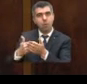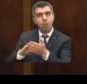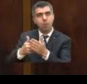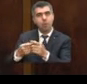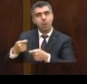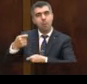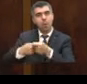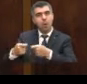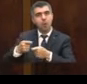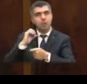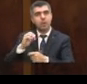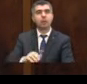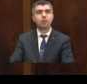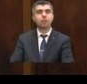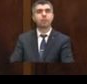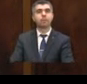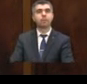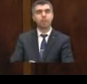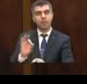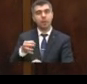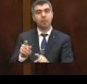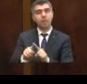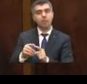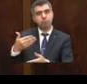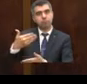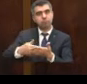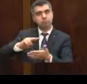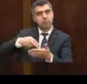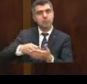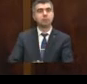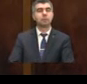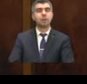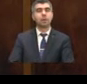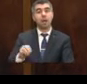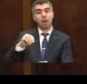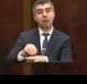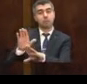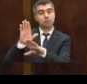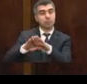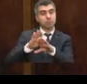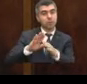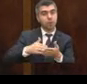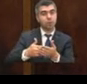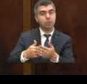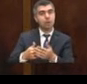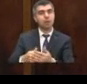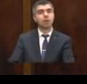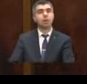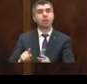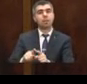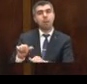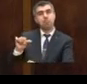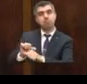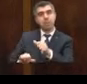المغربية المنشأ في إطار صفقات العمومية. وهنا نكرر دعوتنا بمراجعة سلة حاجيات